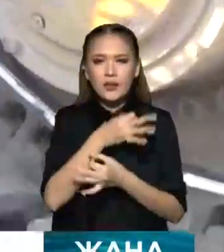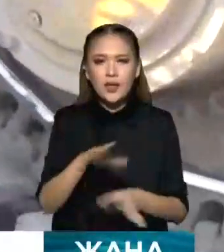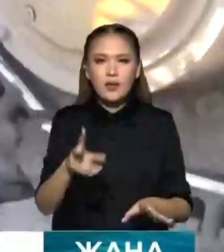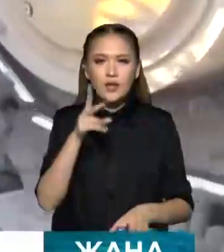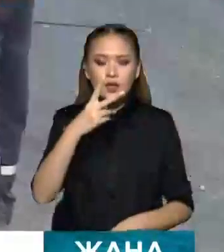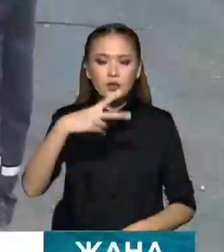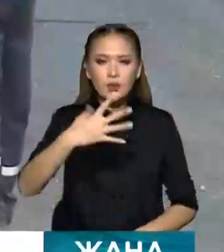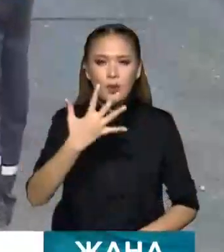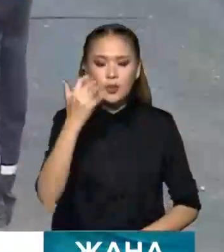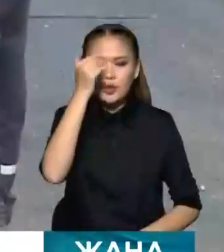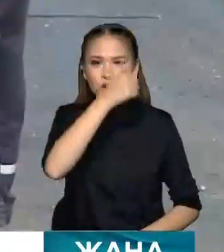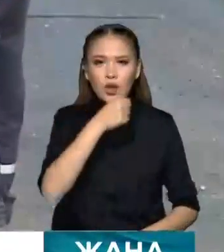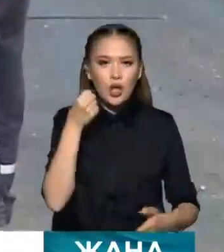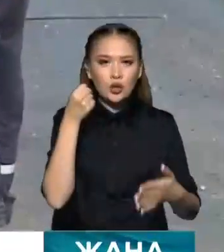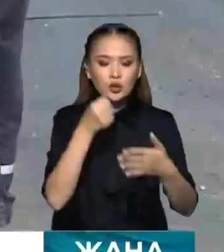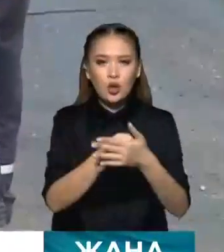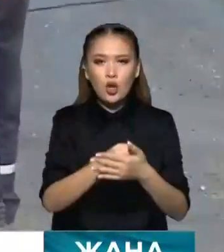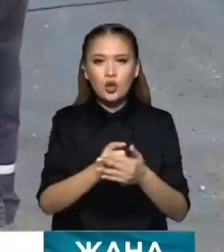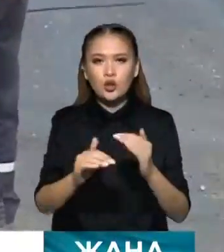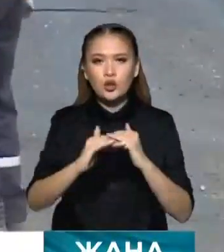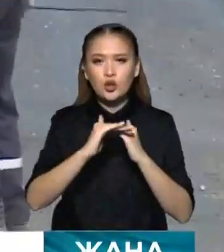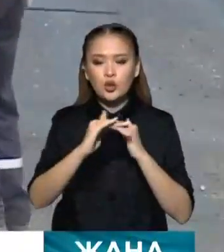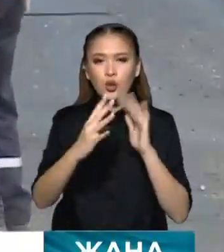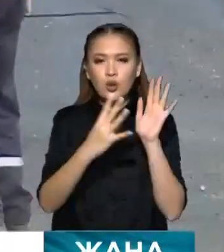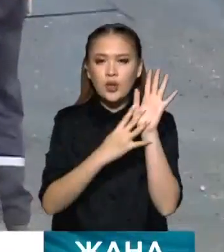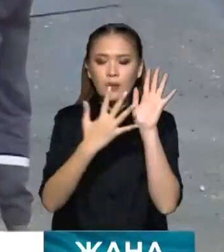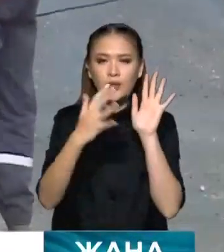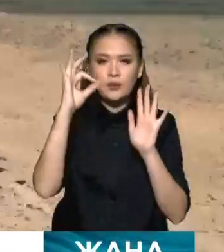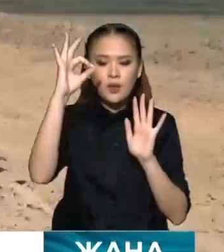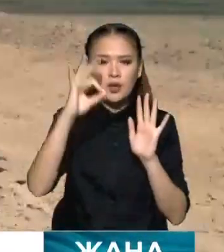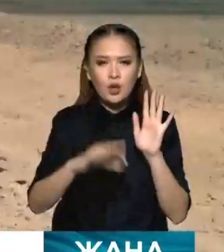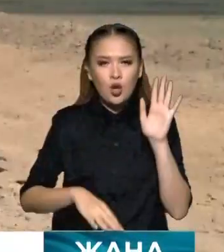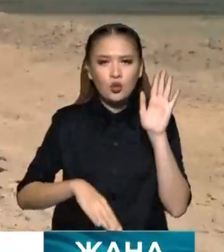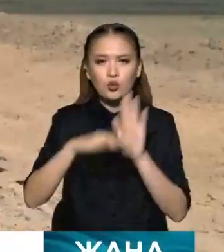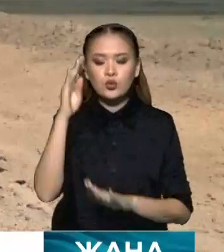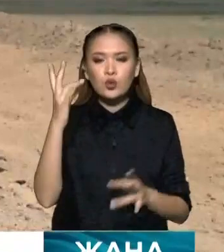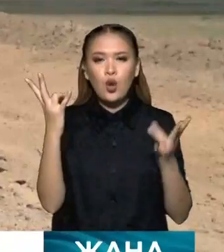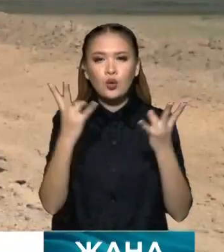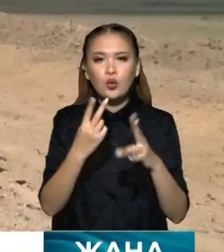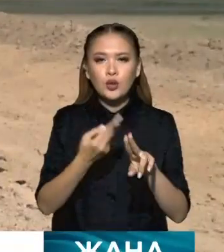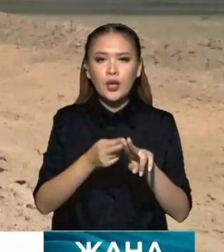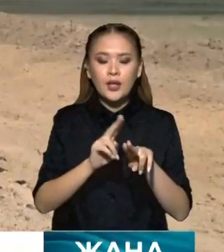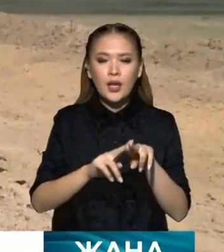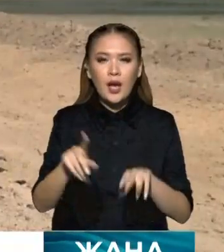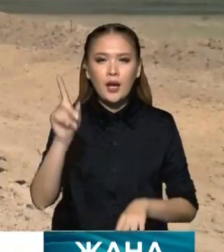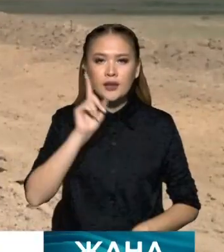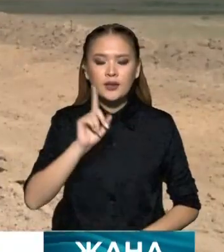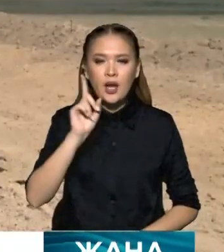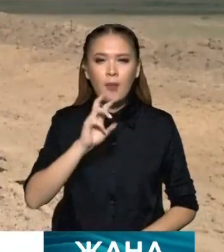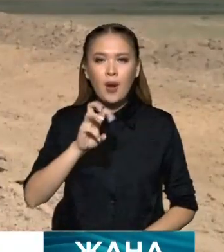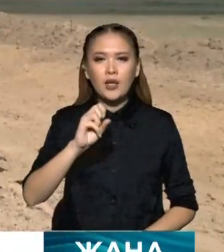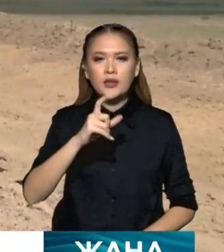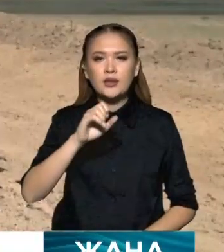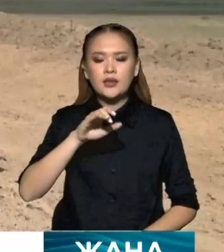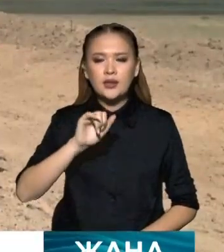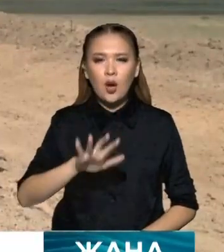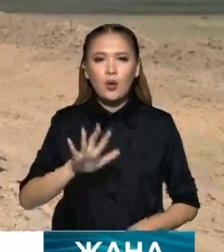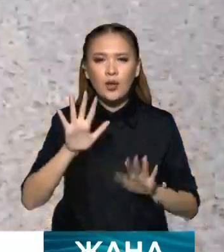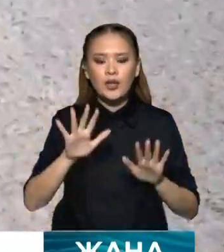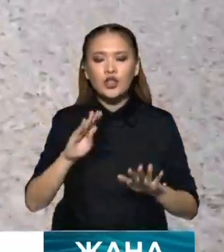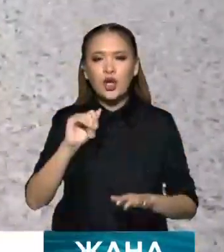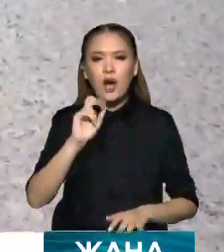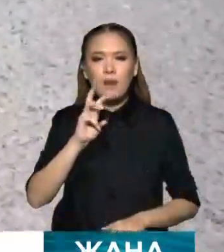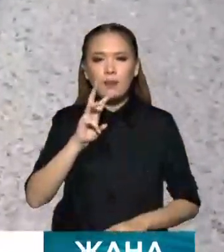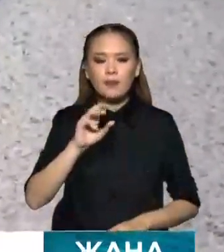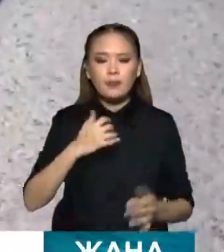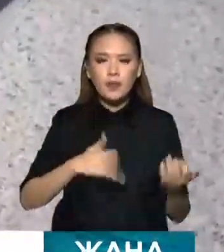2025 жылға дейін жергілікті жолдарды 95%-ға дейін жақсартуды тапсырды. Бұл үдеден әзірге тек Маңғыстау мен Жамбыл облысы шыққан.